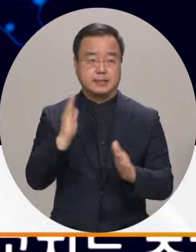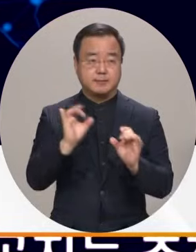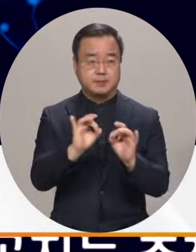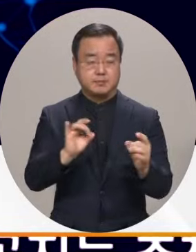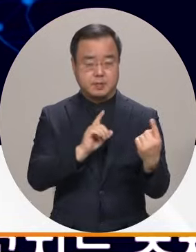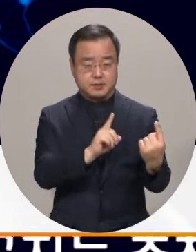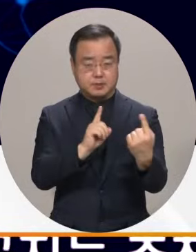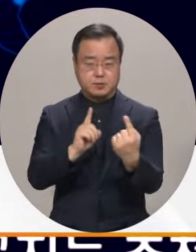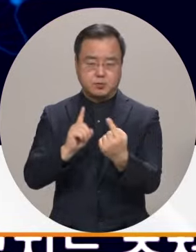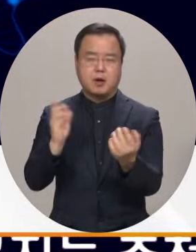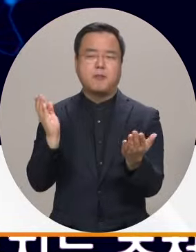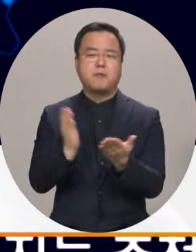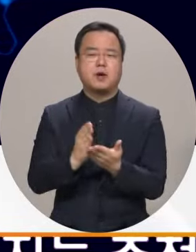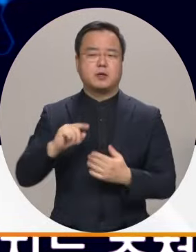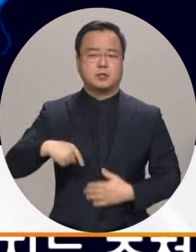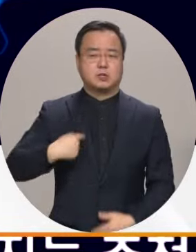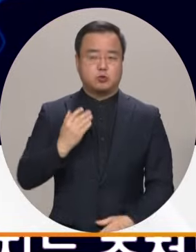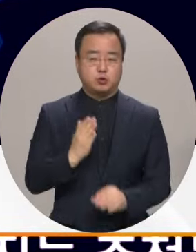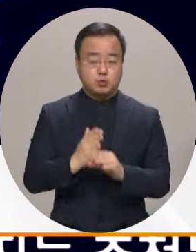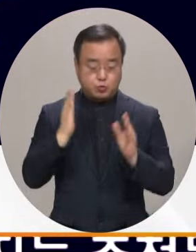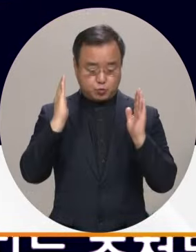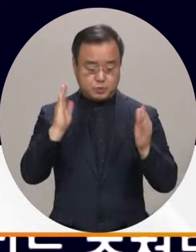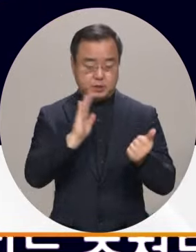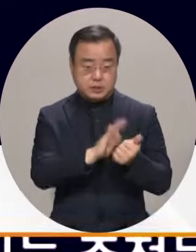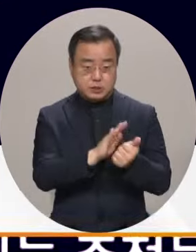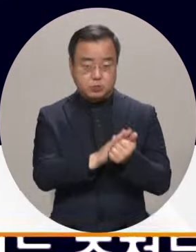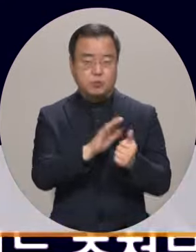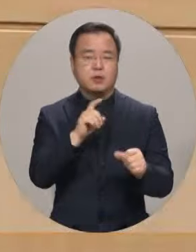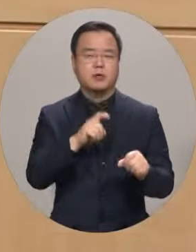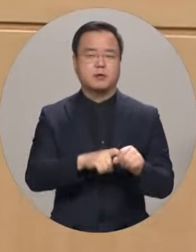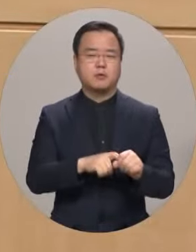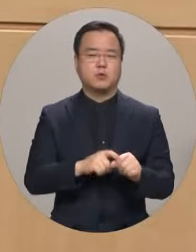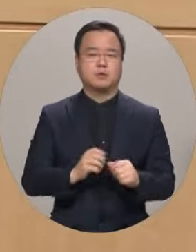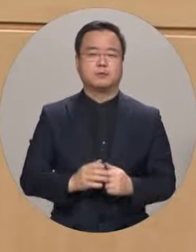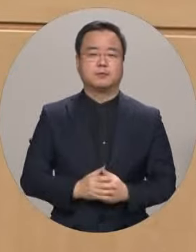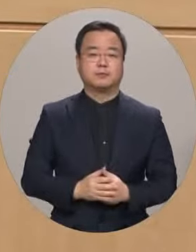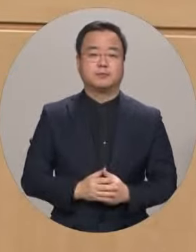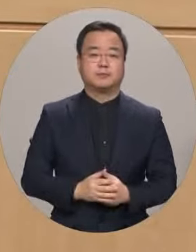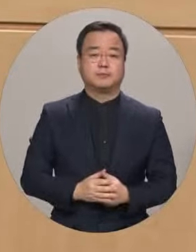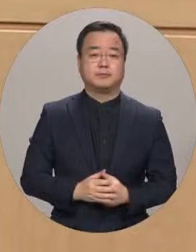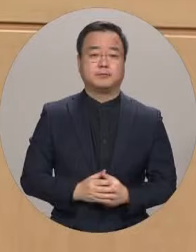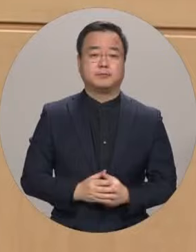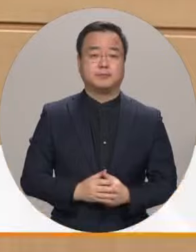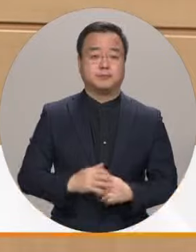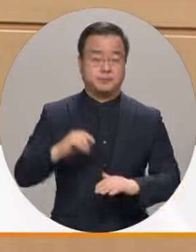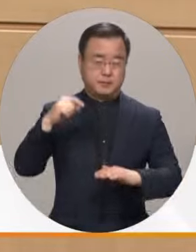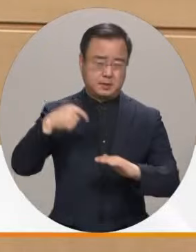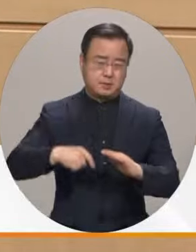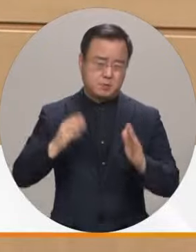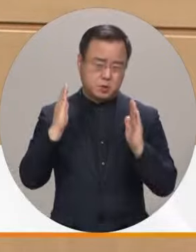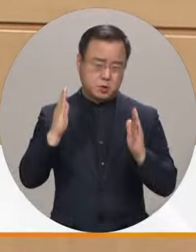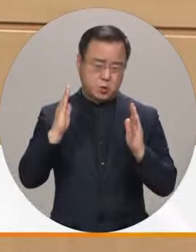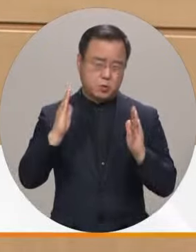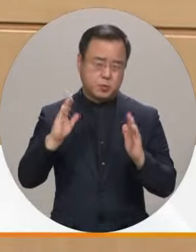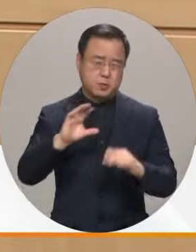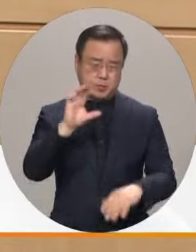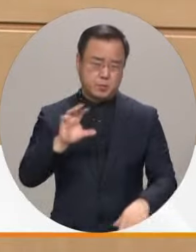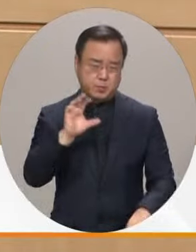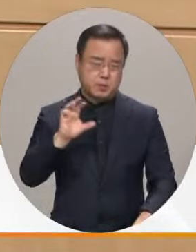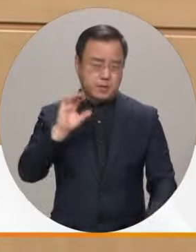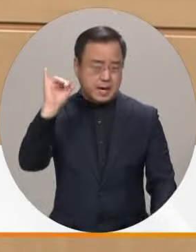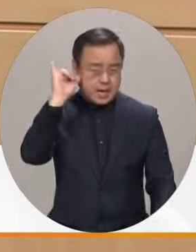맞춤명함 자기주도 학습을 지원하기 위해서입니다 딥러닝 서비스를 기반으로 해서